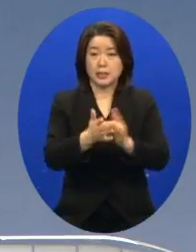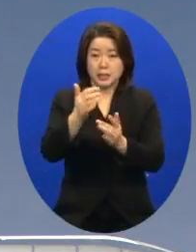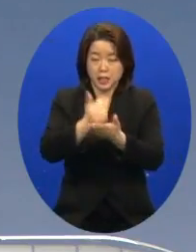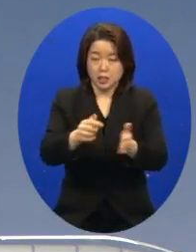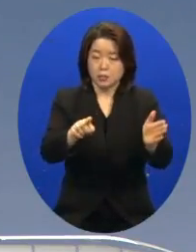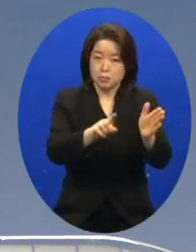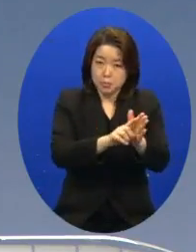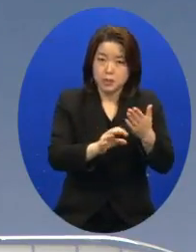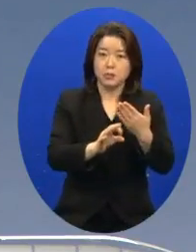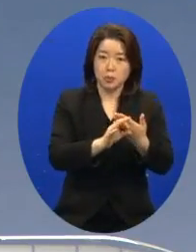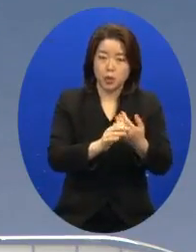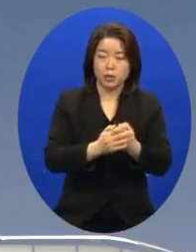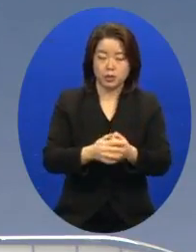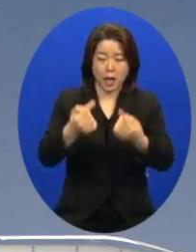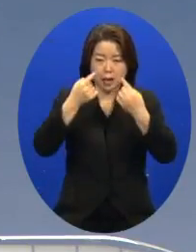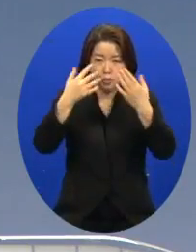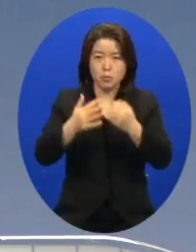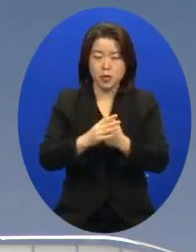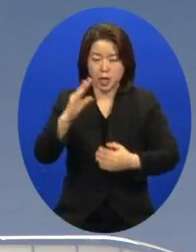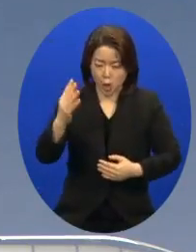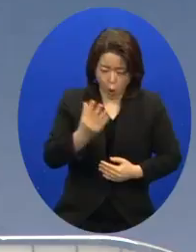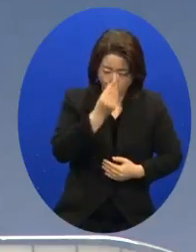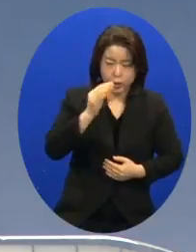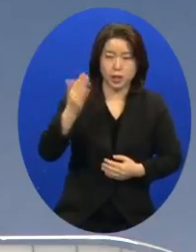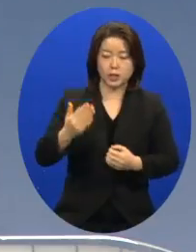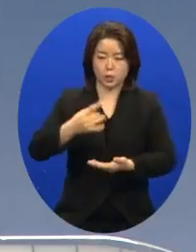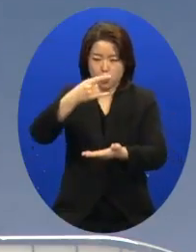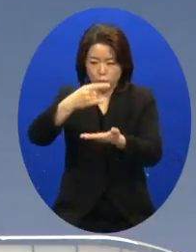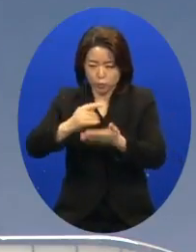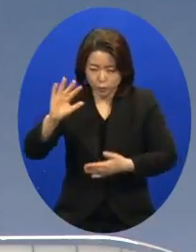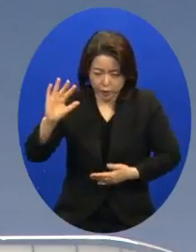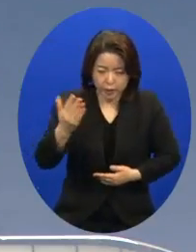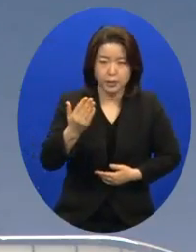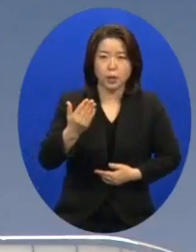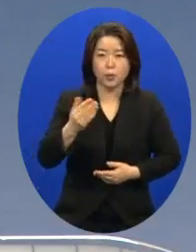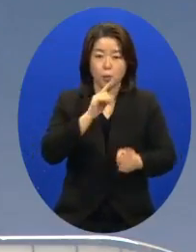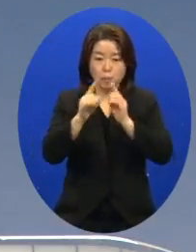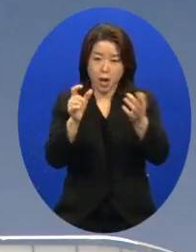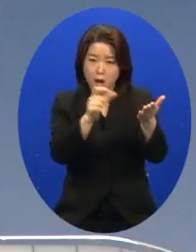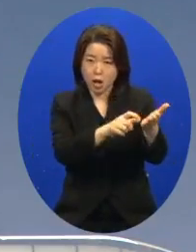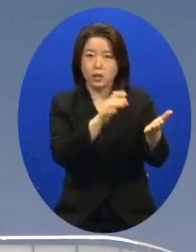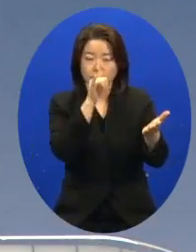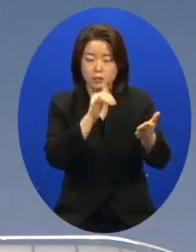믿으면 분명히 거룩하게 되고 의롭게 된다고 하지 않았습니까